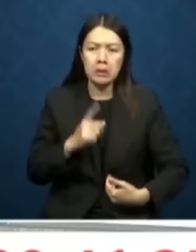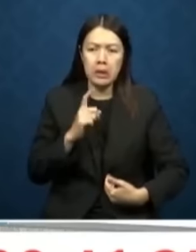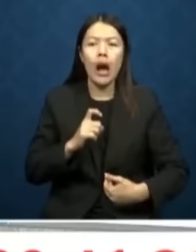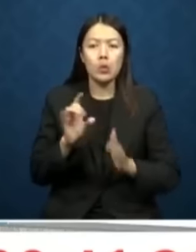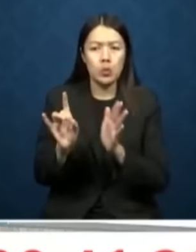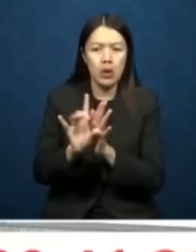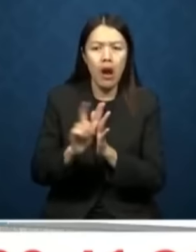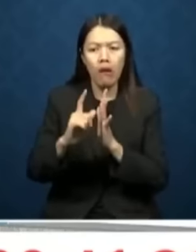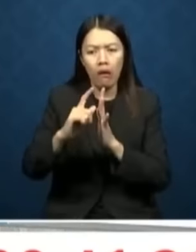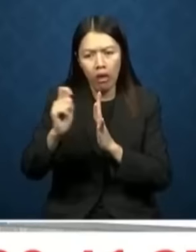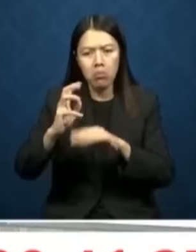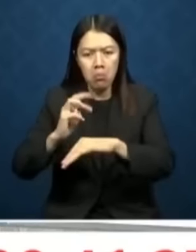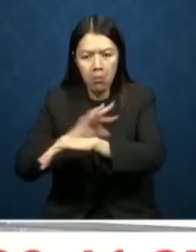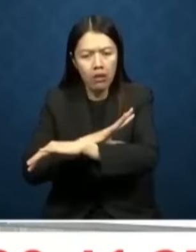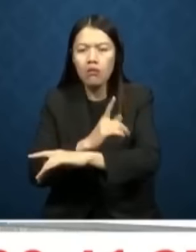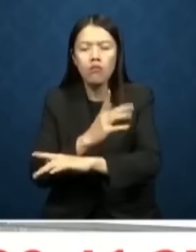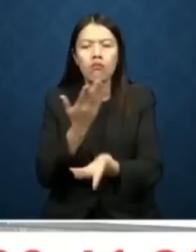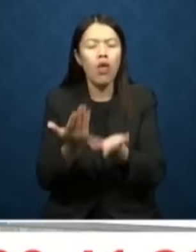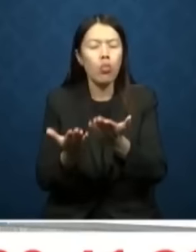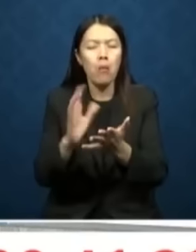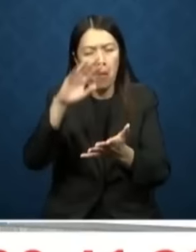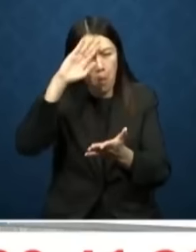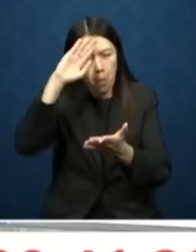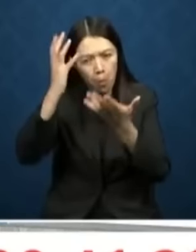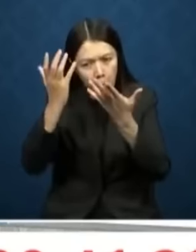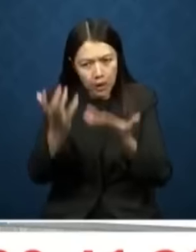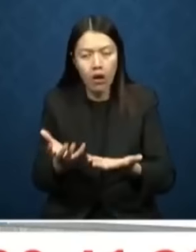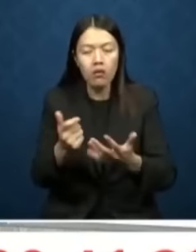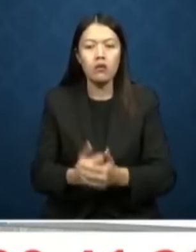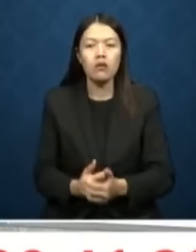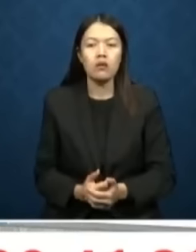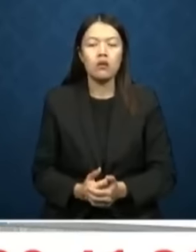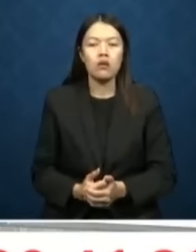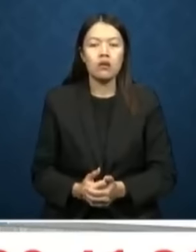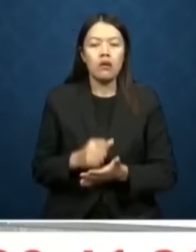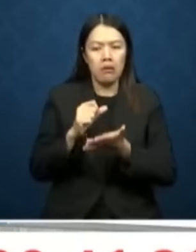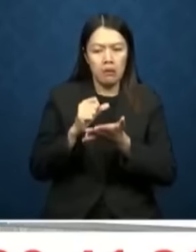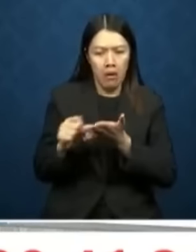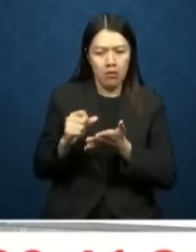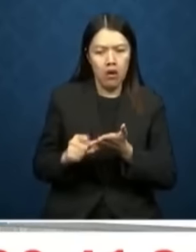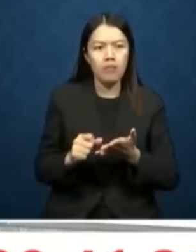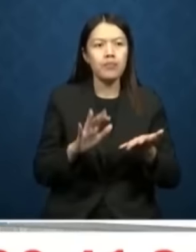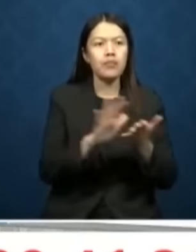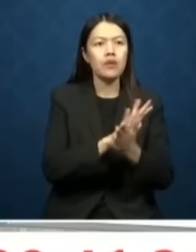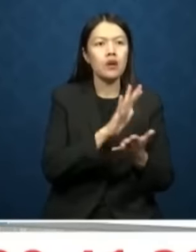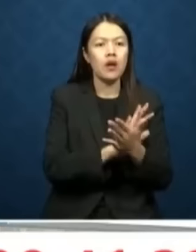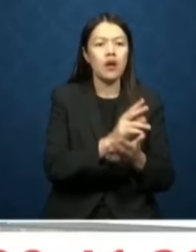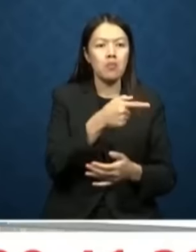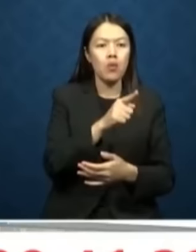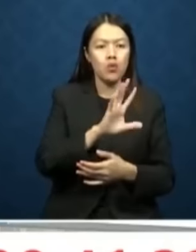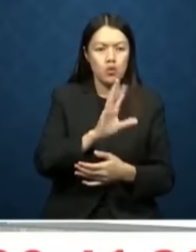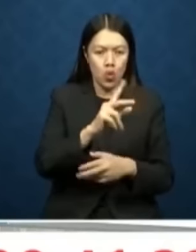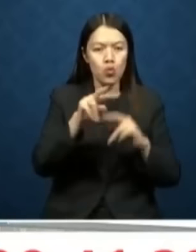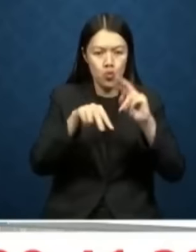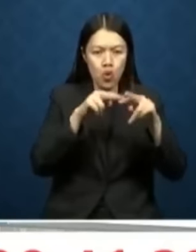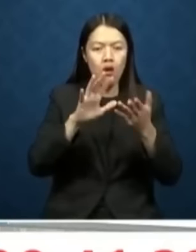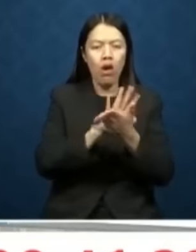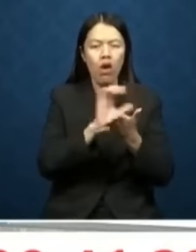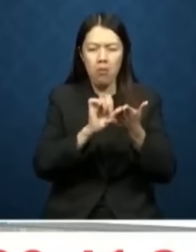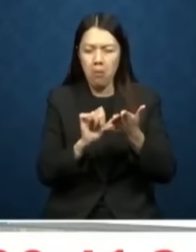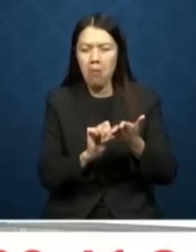เป็นเอสเป็นมะเร็งระยะสุดท้ายอะไรก็ตามเนี่ยแต่มีมาการแก้ไขซึ่งอันเนี้ยเอกสารปปช.ตรวจสอบได้ครับมีการแก้ไข